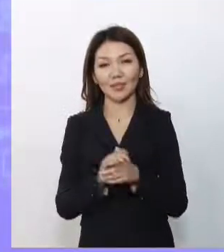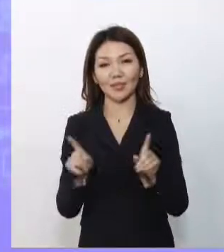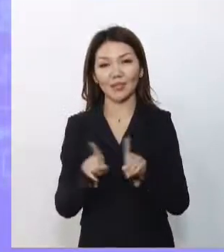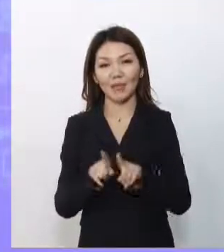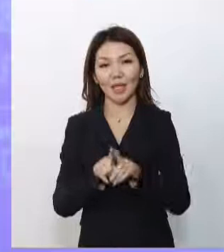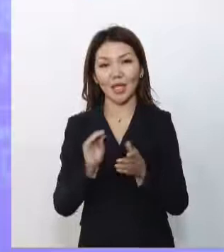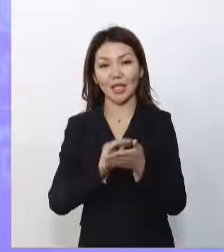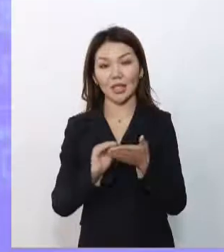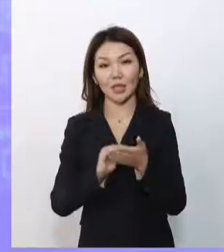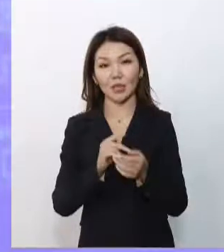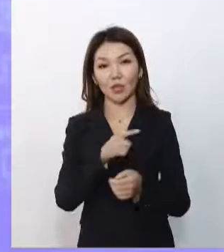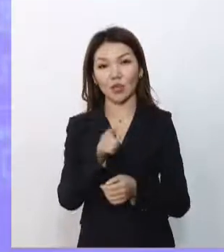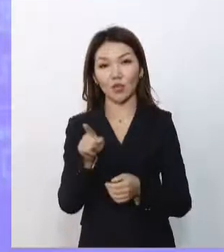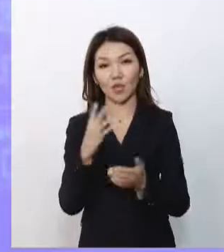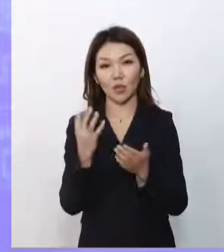вас получилась.